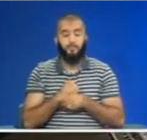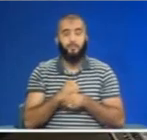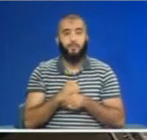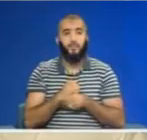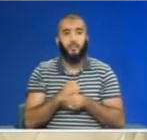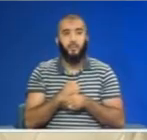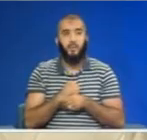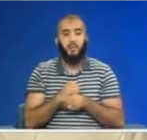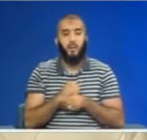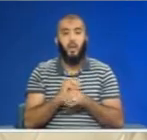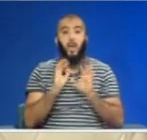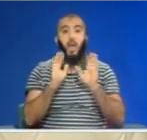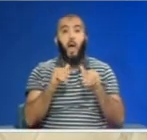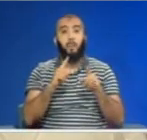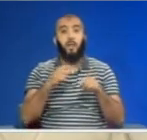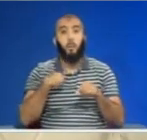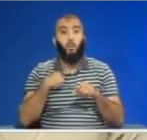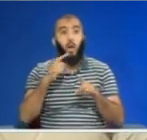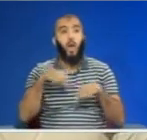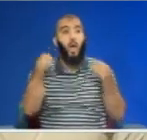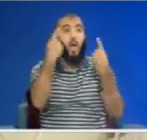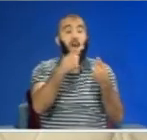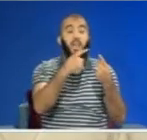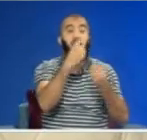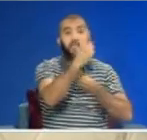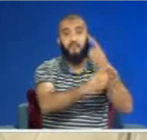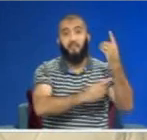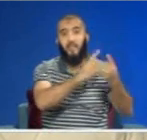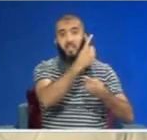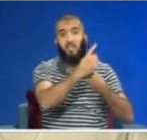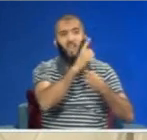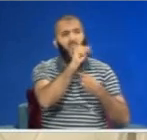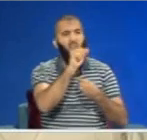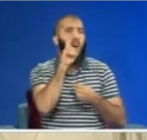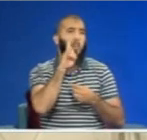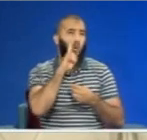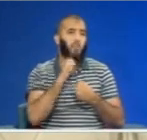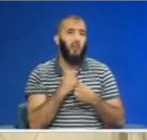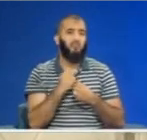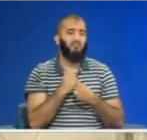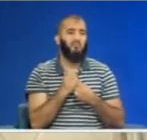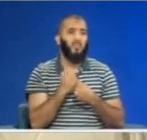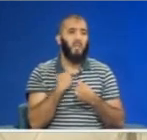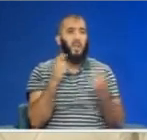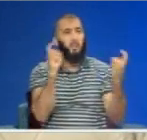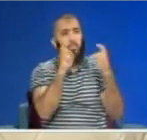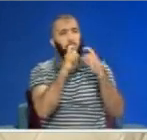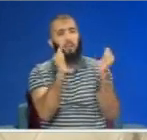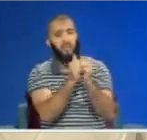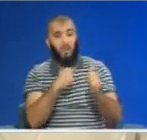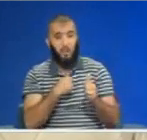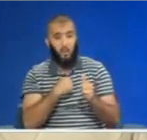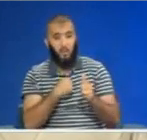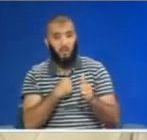في أذية من الأقارب تجاهها، ولسبب هذه الأذية تريد أن تقاطعهم وأن لا تحضر وأن لا تستجيب لهذه